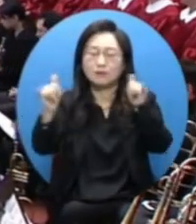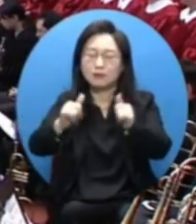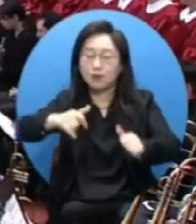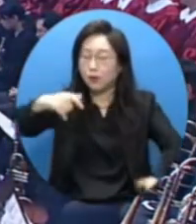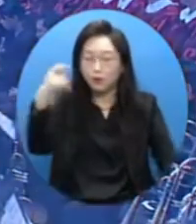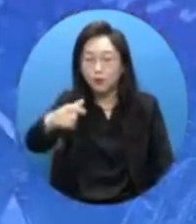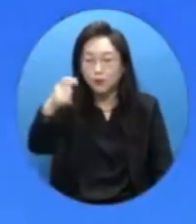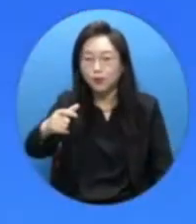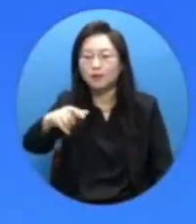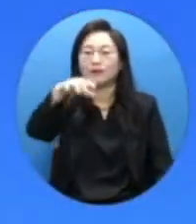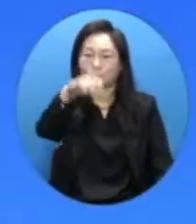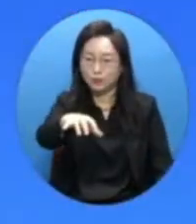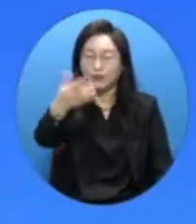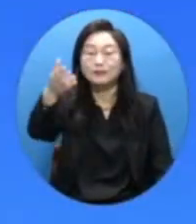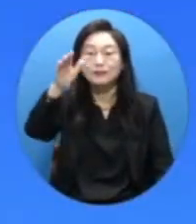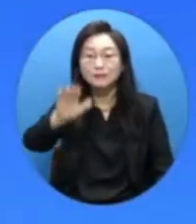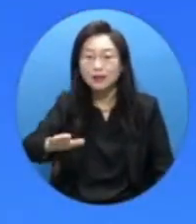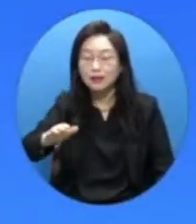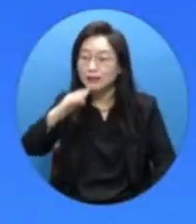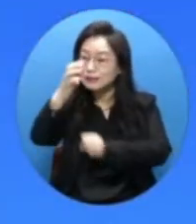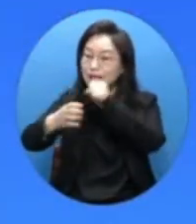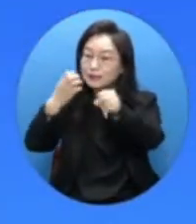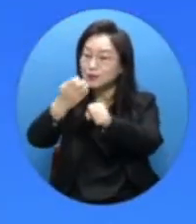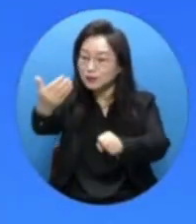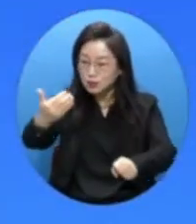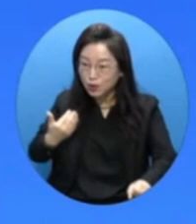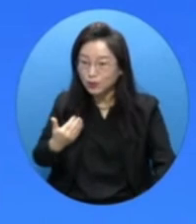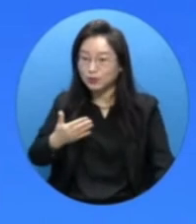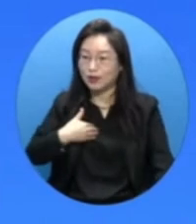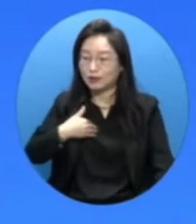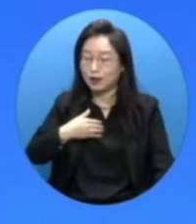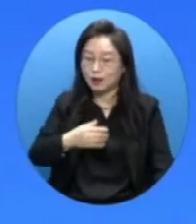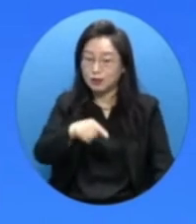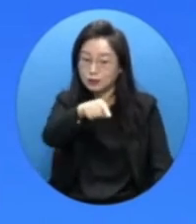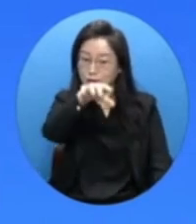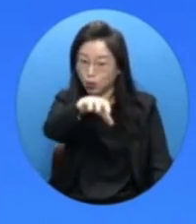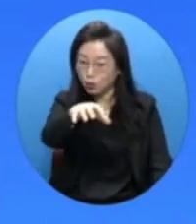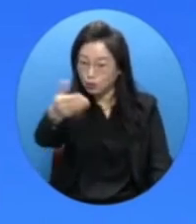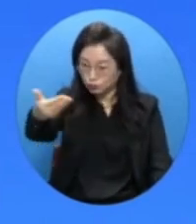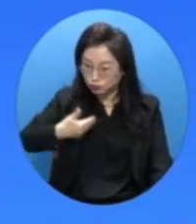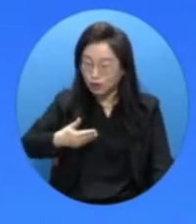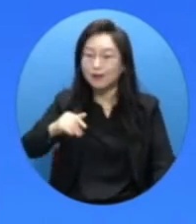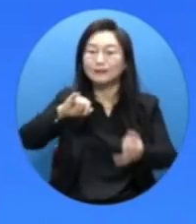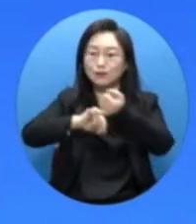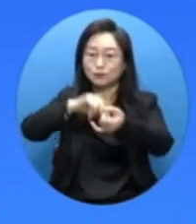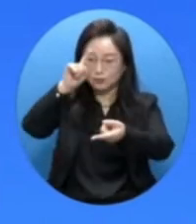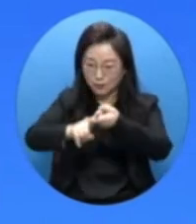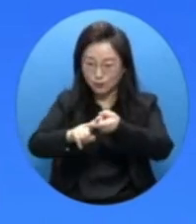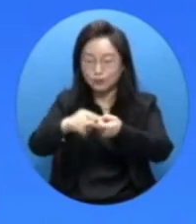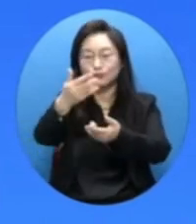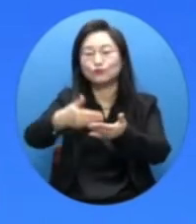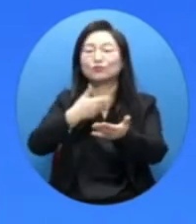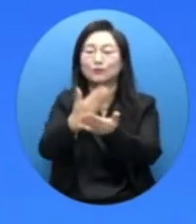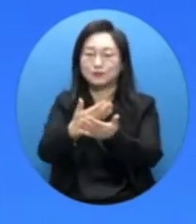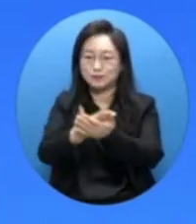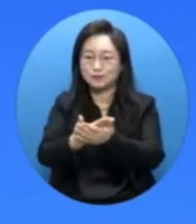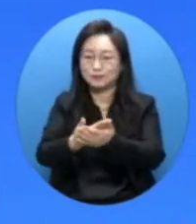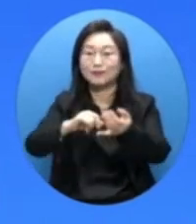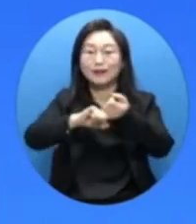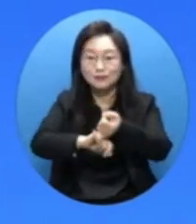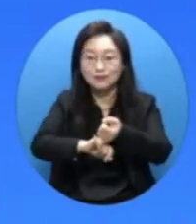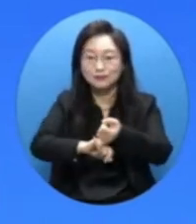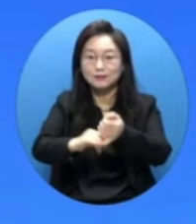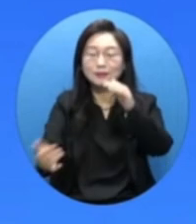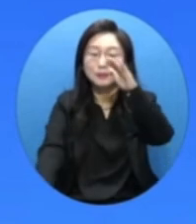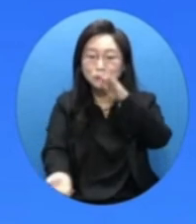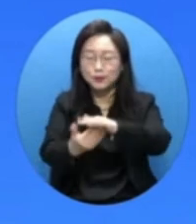견고한 성읍인데 그러나 주님이 40년 전에 내게 주셨으니이 산지를 내게 주시옵소서이 약속의 말씀이